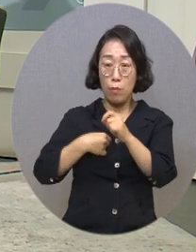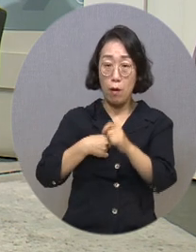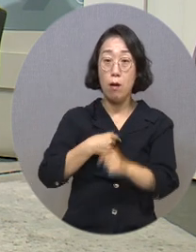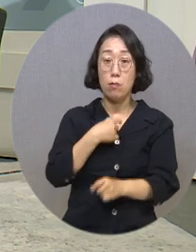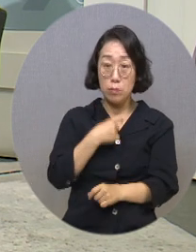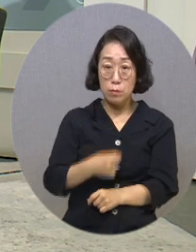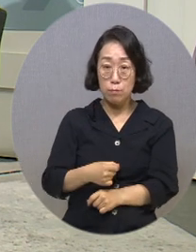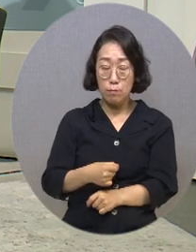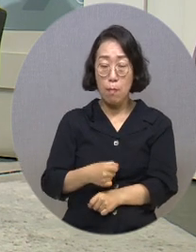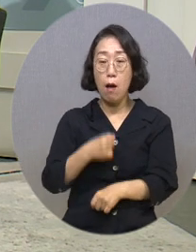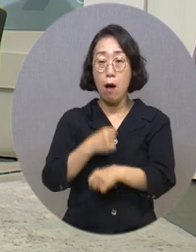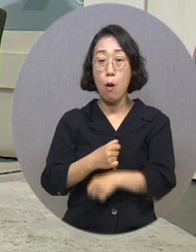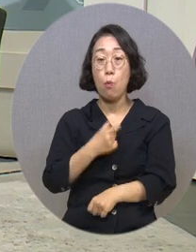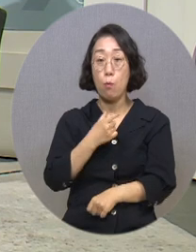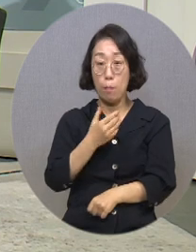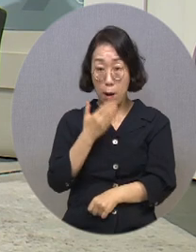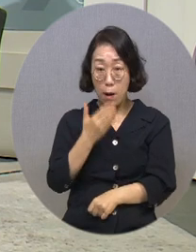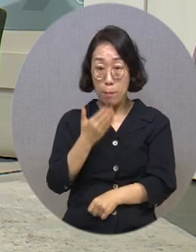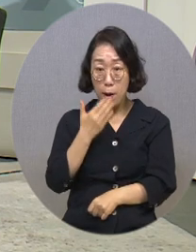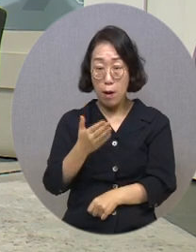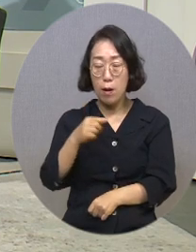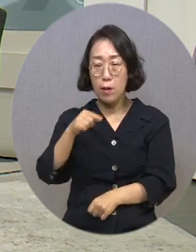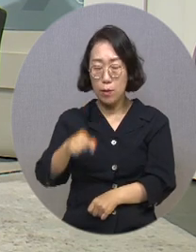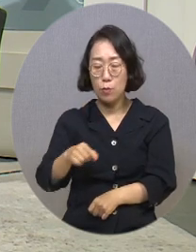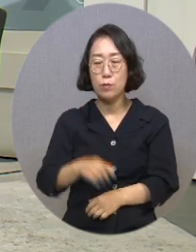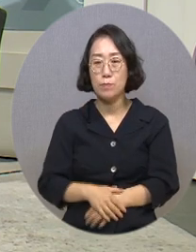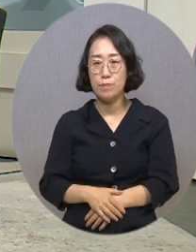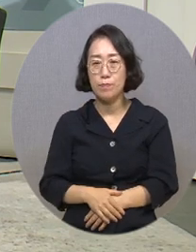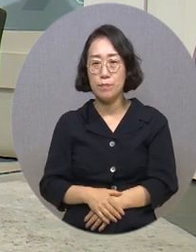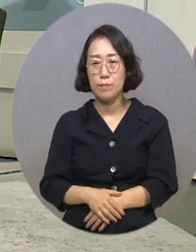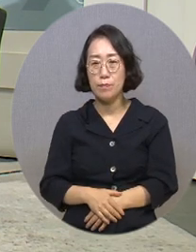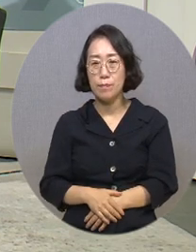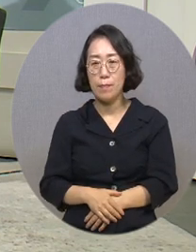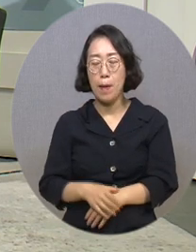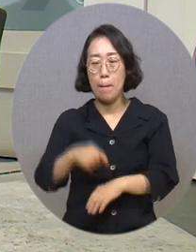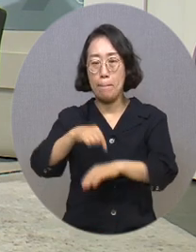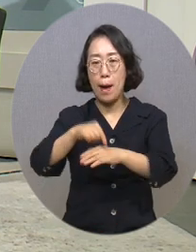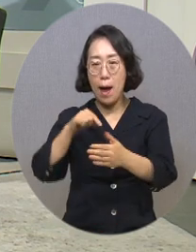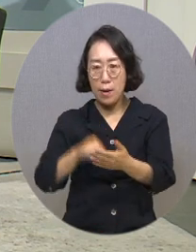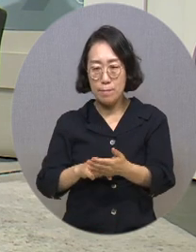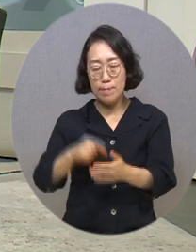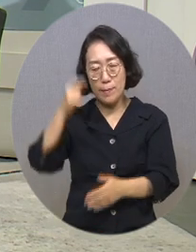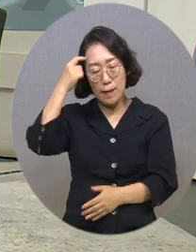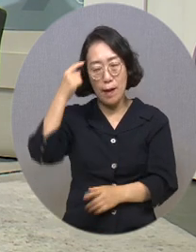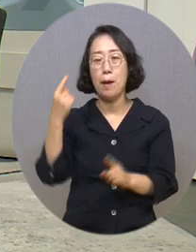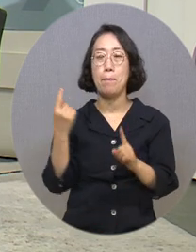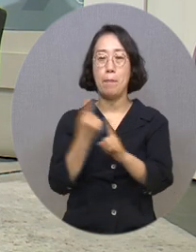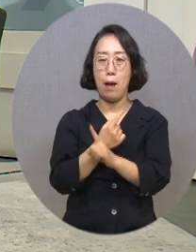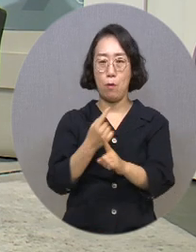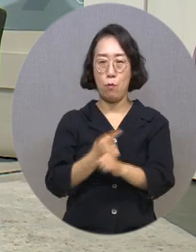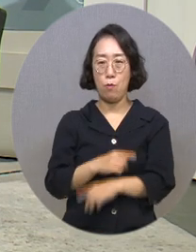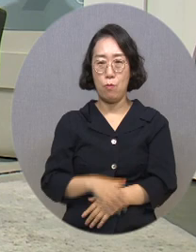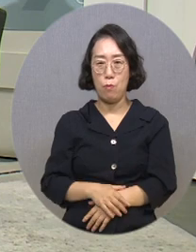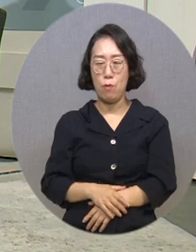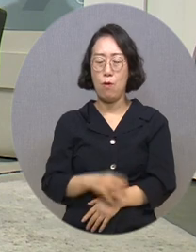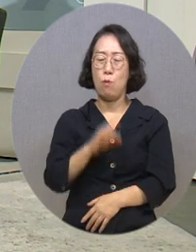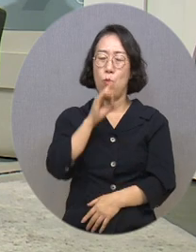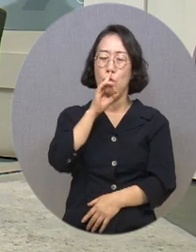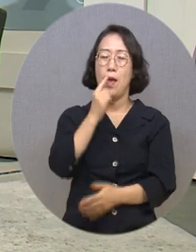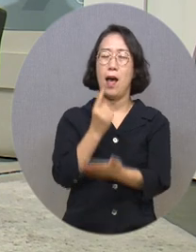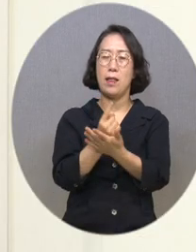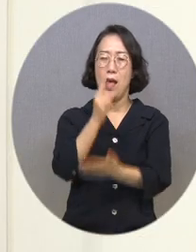수 있다라는 것에 좀 이 마음 마인드를 되게 많이 바꾼 거죠. 예전에는 아무것도 할 수가